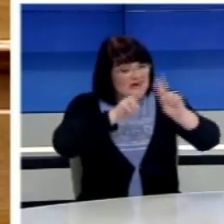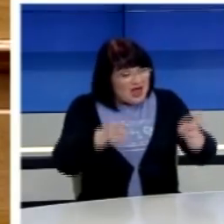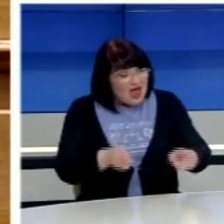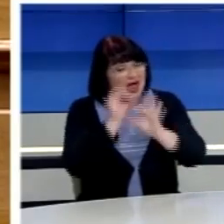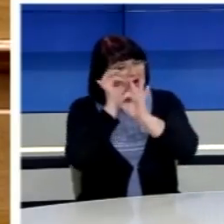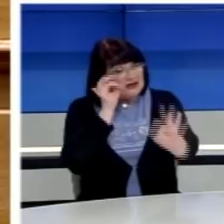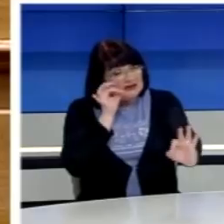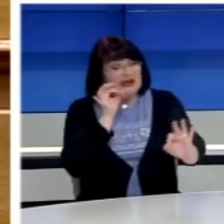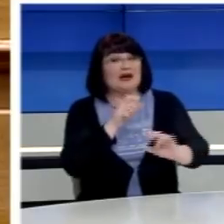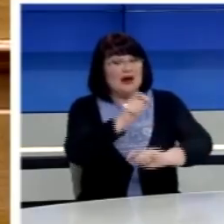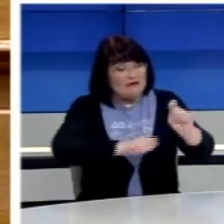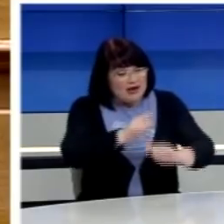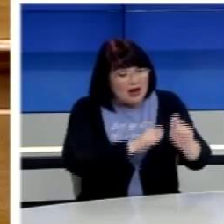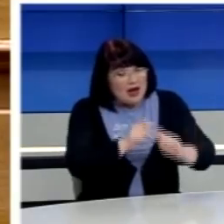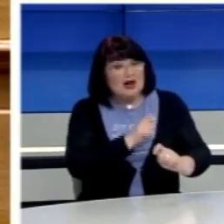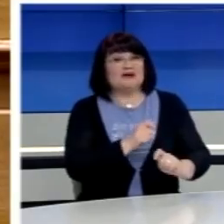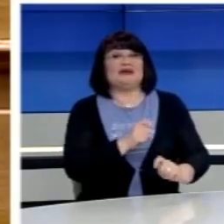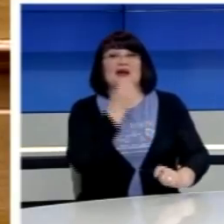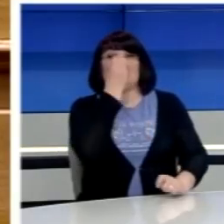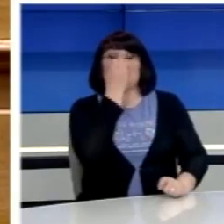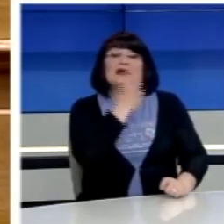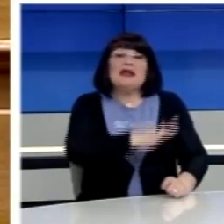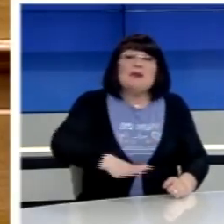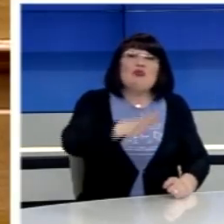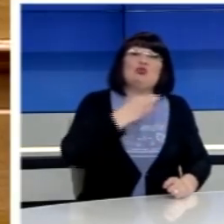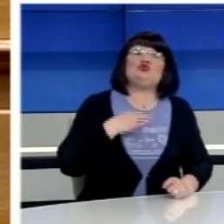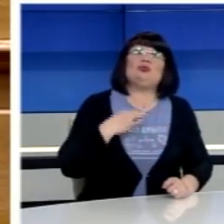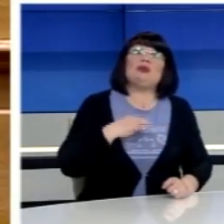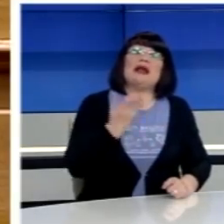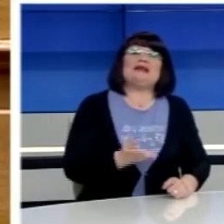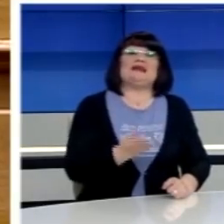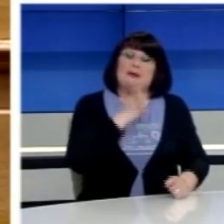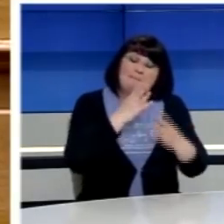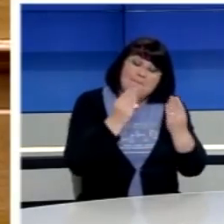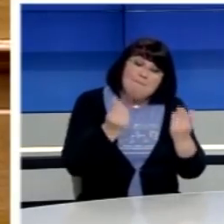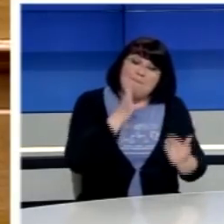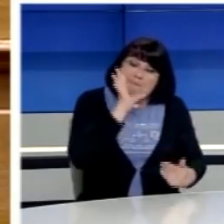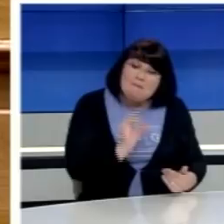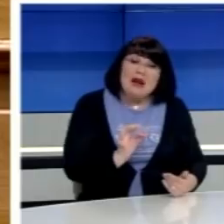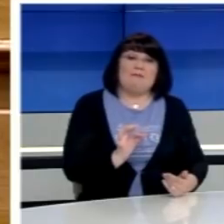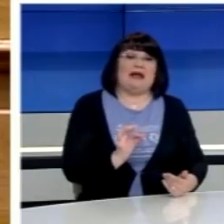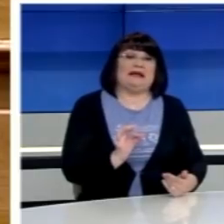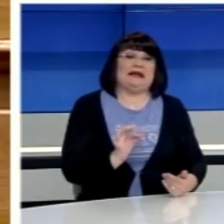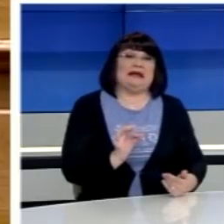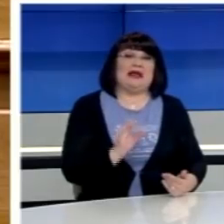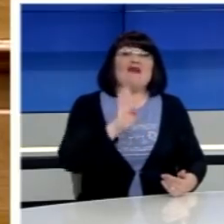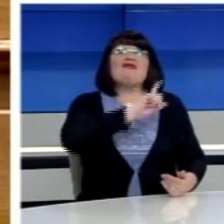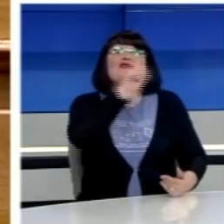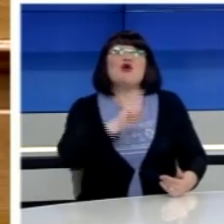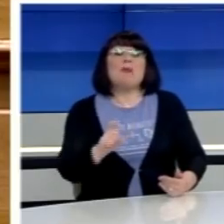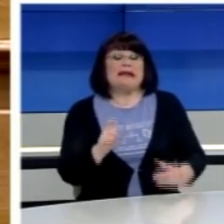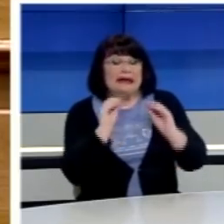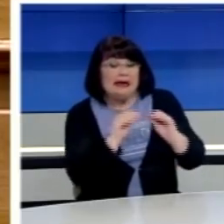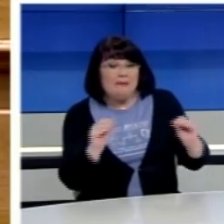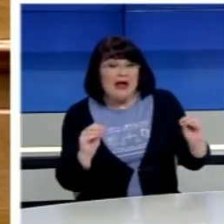σχολεία. Φτιάξτε κήπους σχολικούς, αν θέλετε, ουσιαστική βιωματική μάθηση και όχι μέσω εικόνας. Λες και τα παιδιά